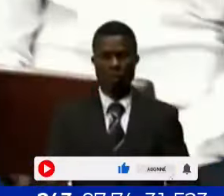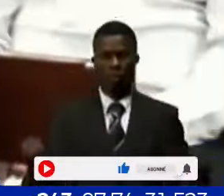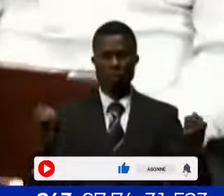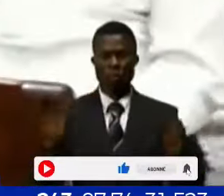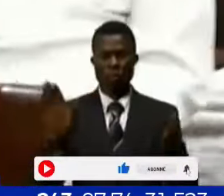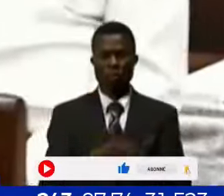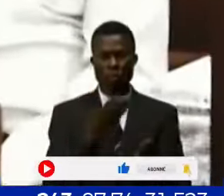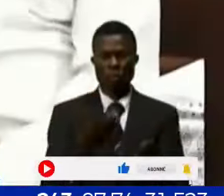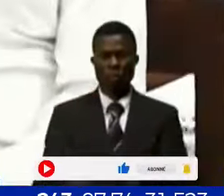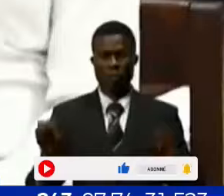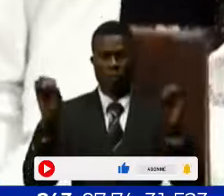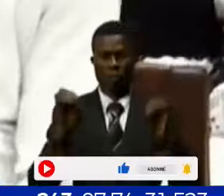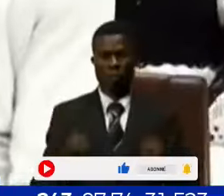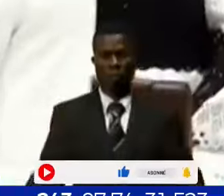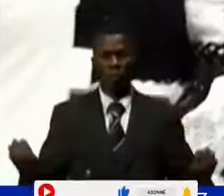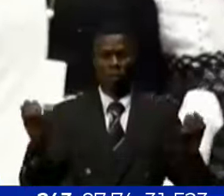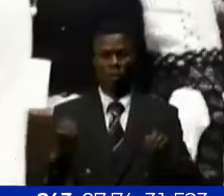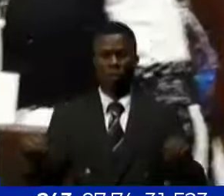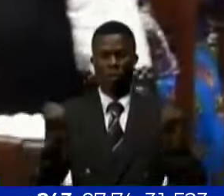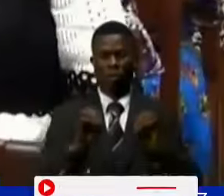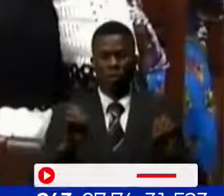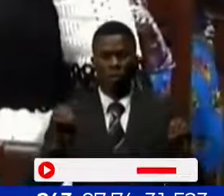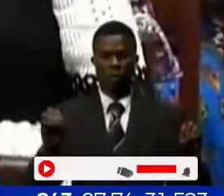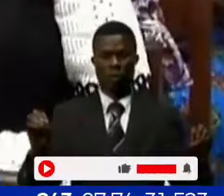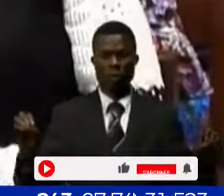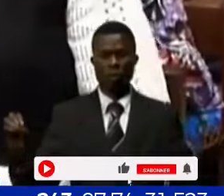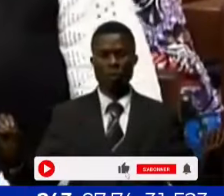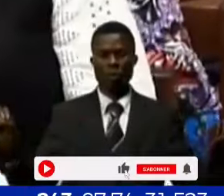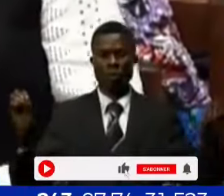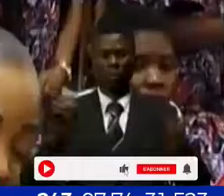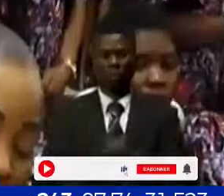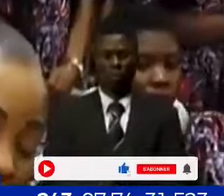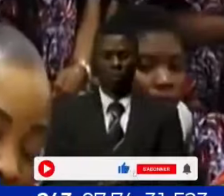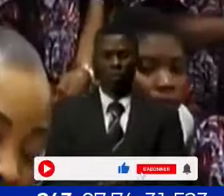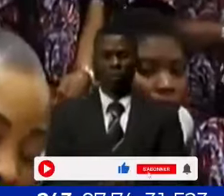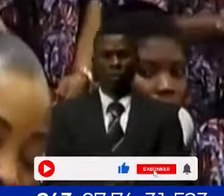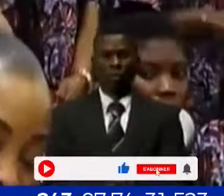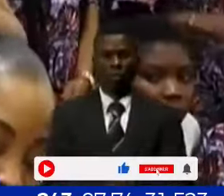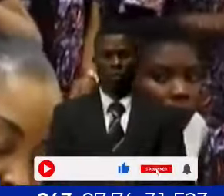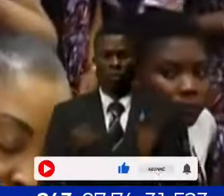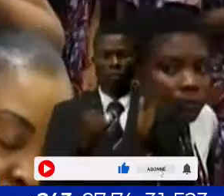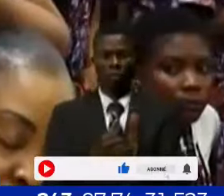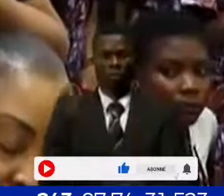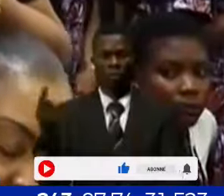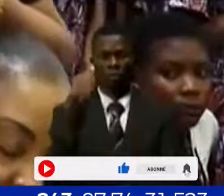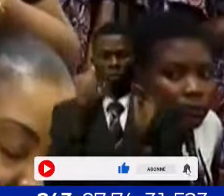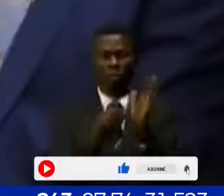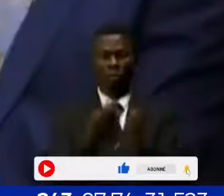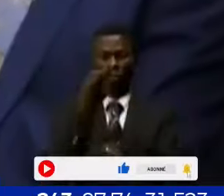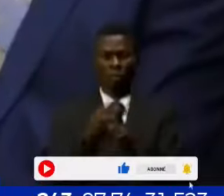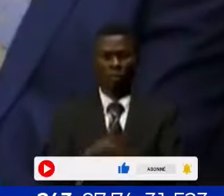En prononcé samedi 27 janvier